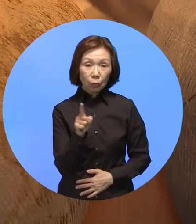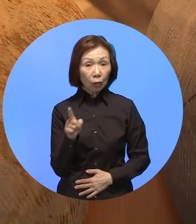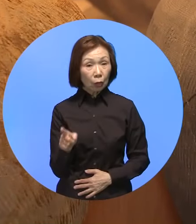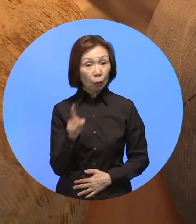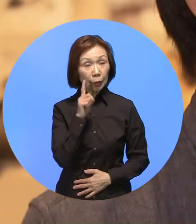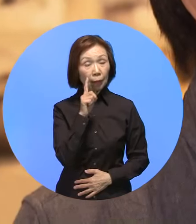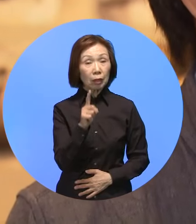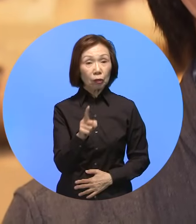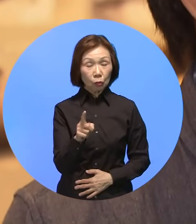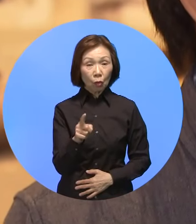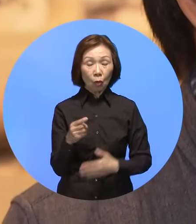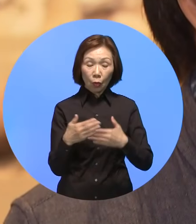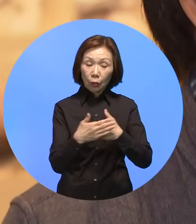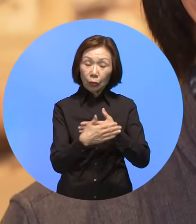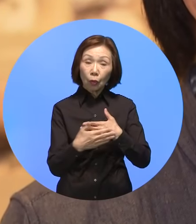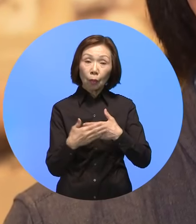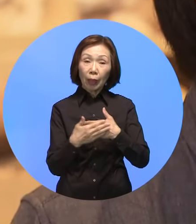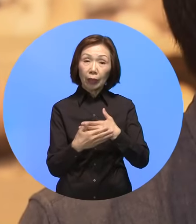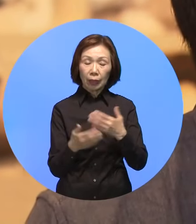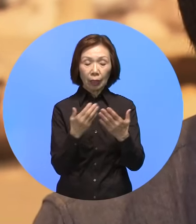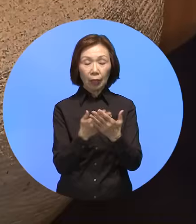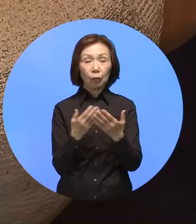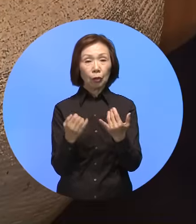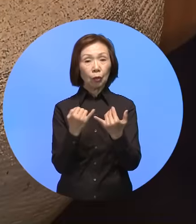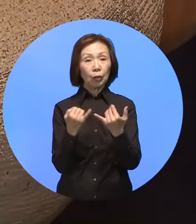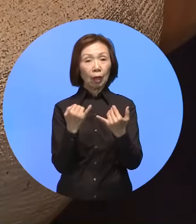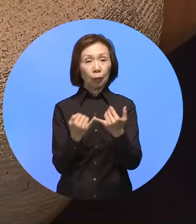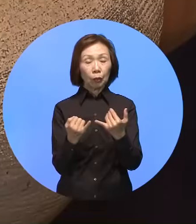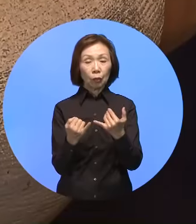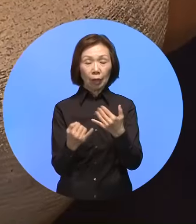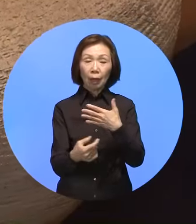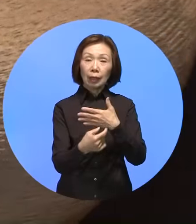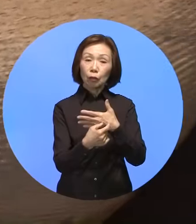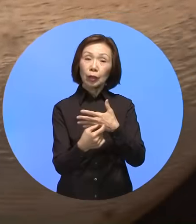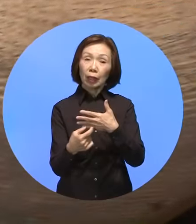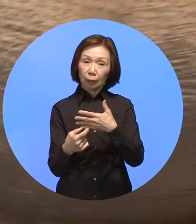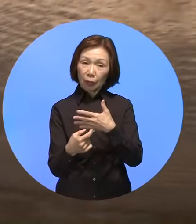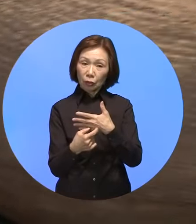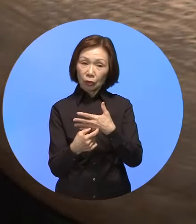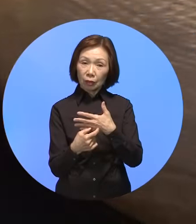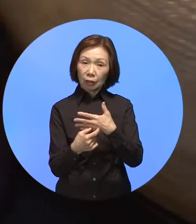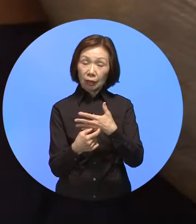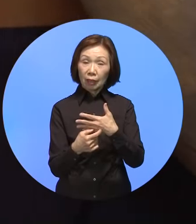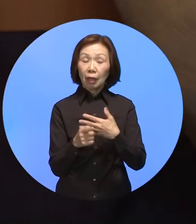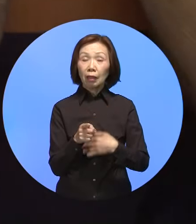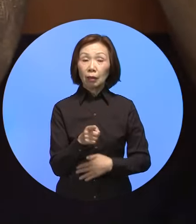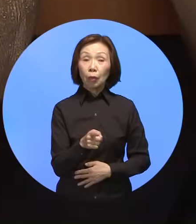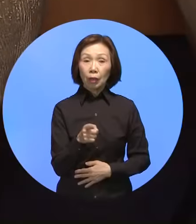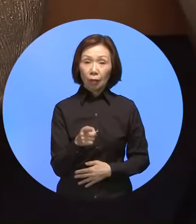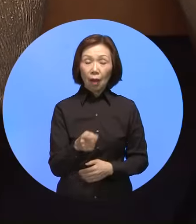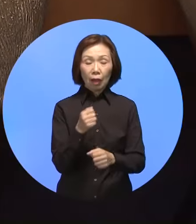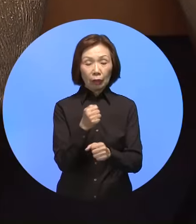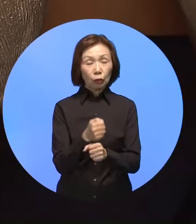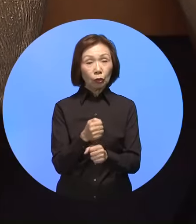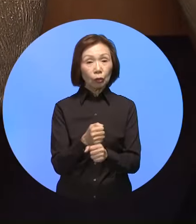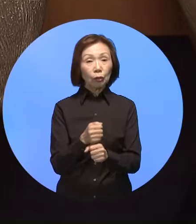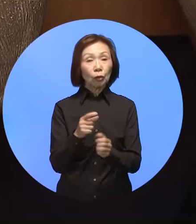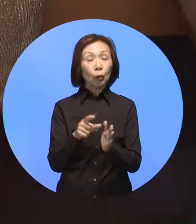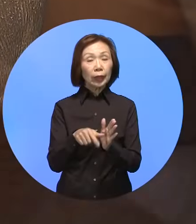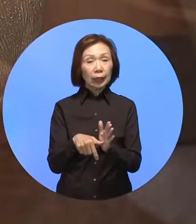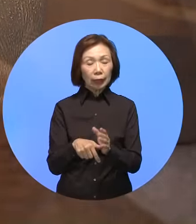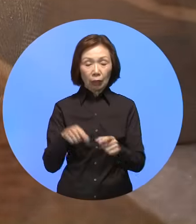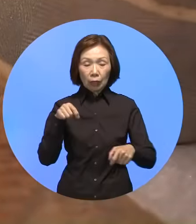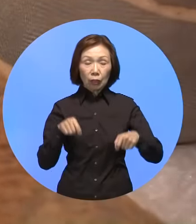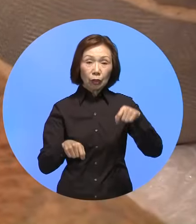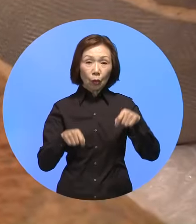と表面に模様のようなものがついているんですこれは壁を作る時に出来た調整今と